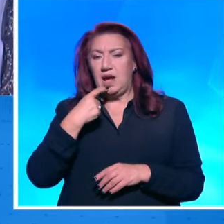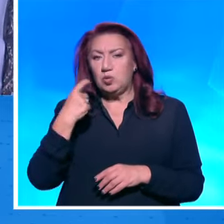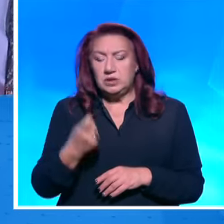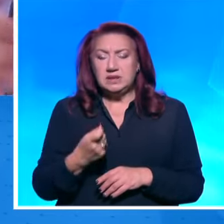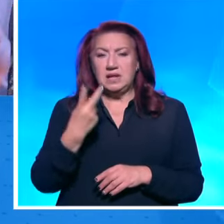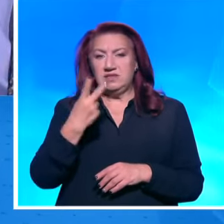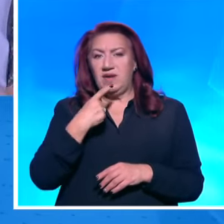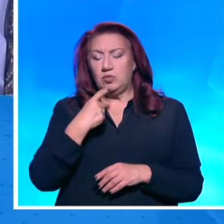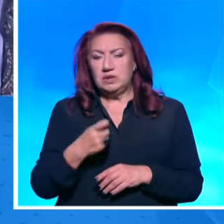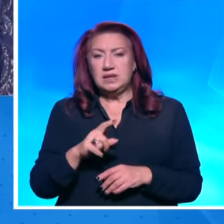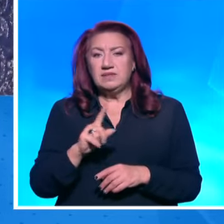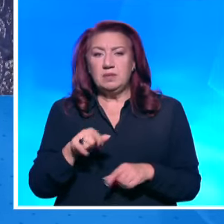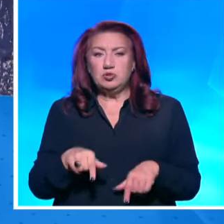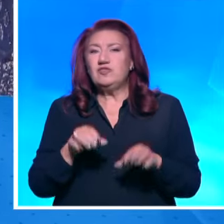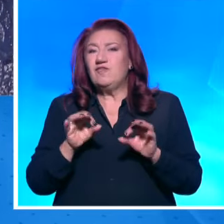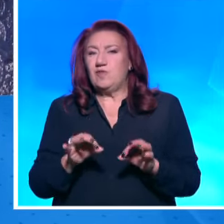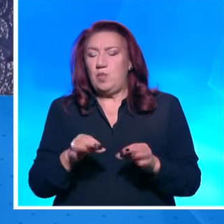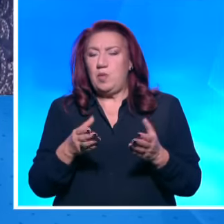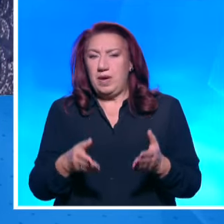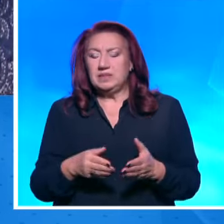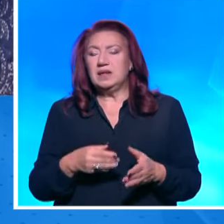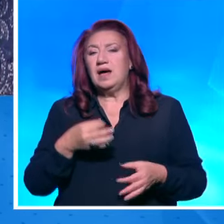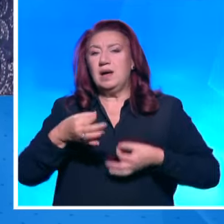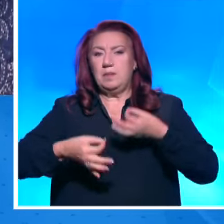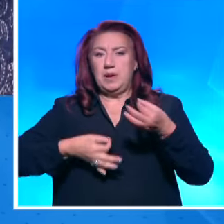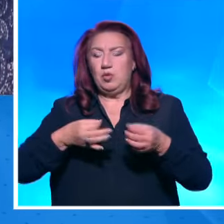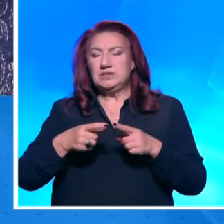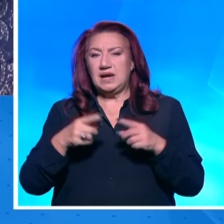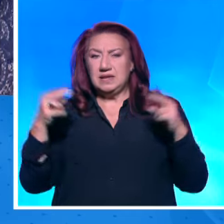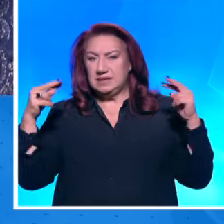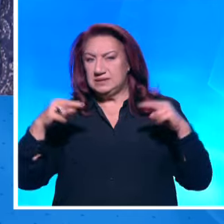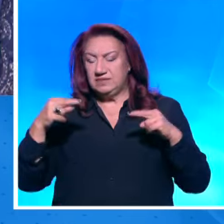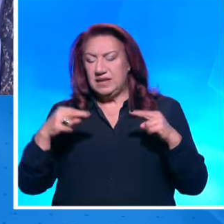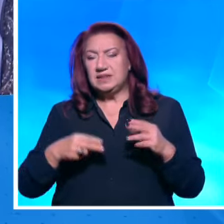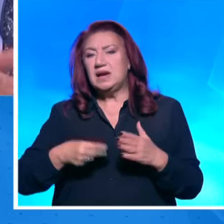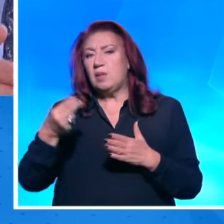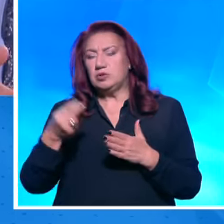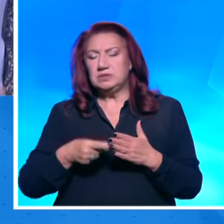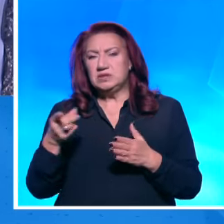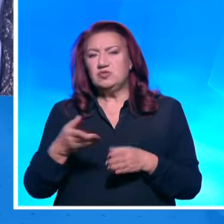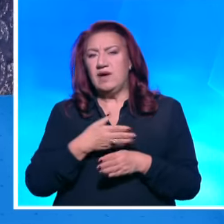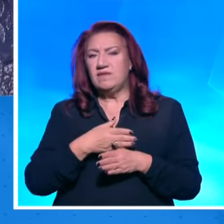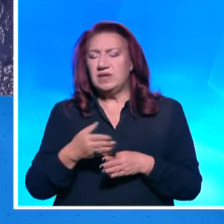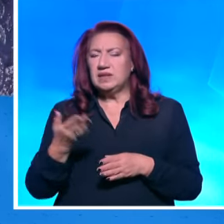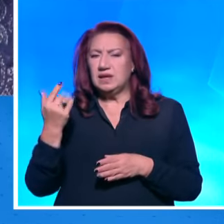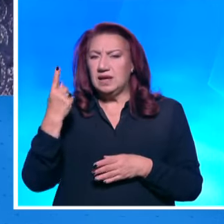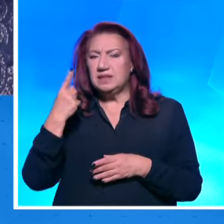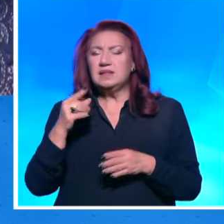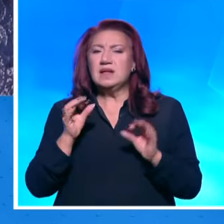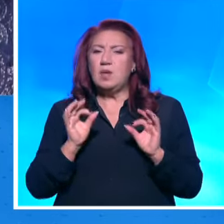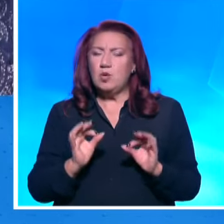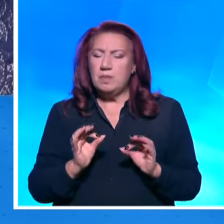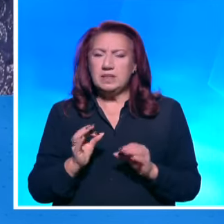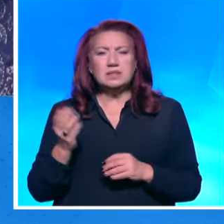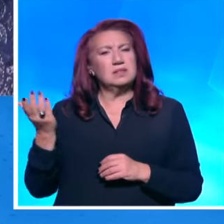давност в момента при показанията на свидетелите и подписване на акта винаги това е един момент който е в